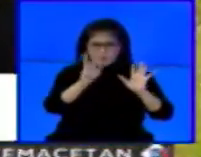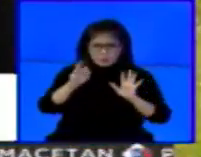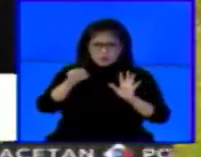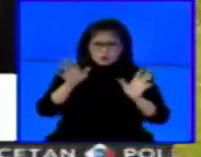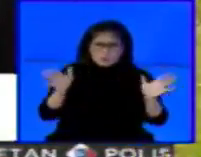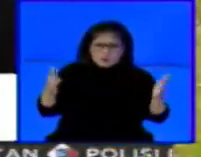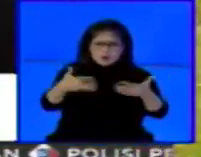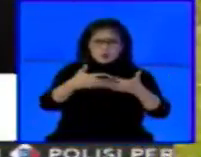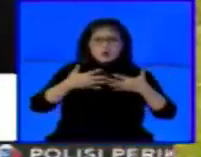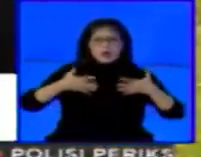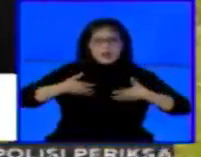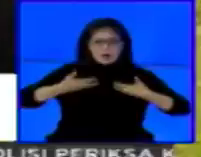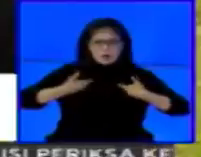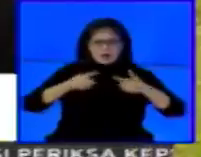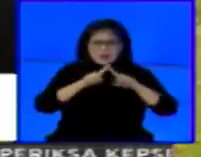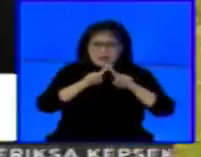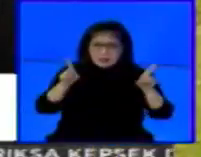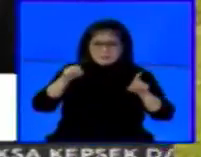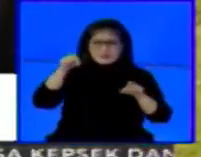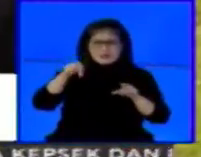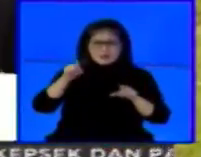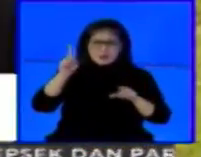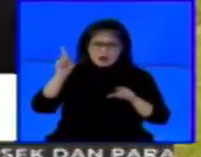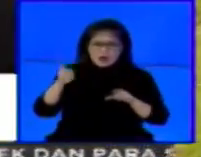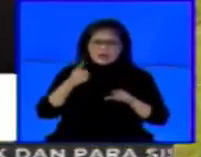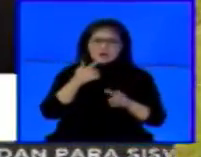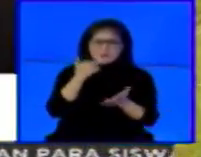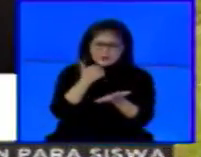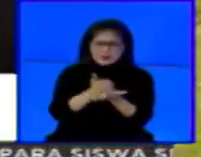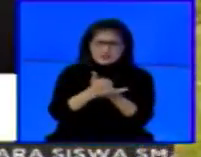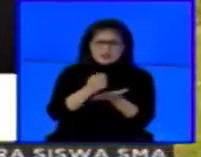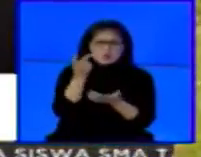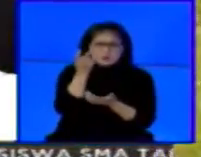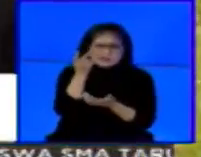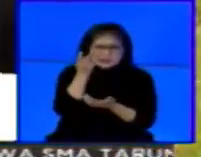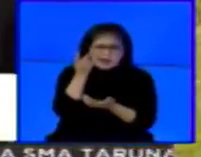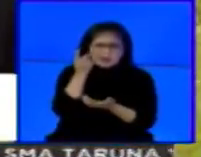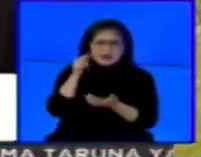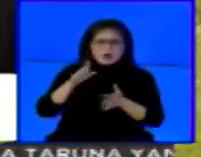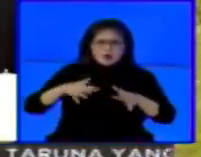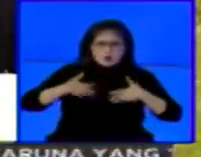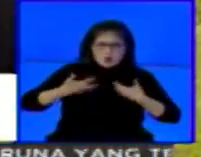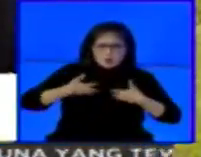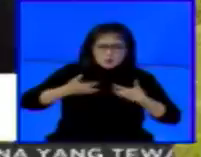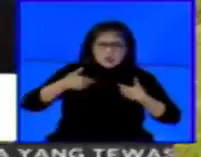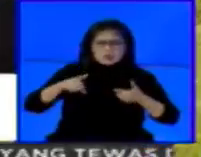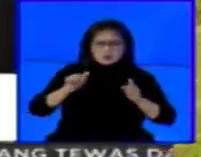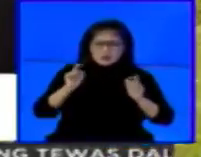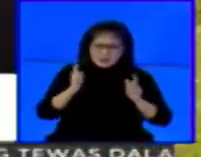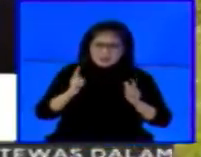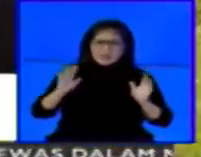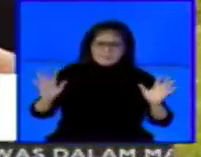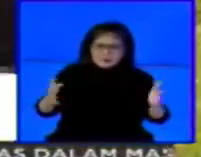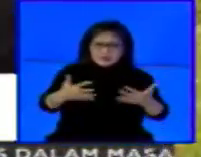utan. Namun demikian, ada hal lain yang tidak kalah penting untuk menjaga orang utan untuk tetap terlindungi, yaitu